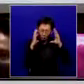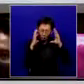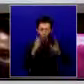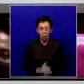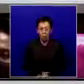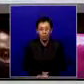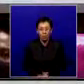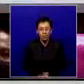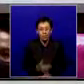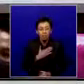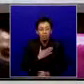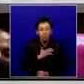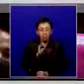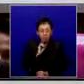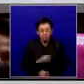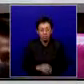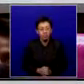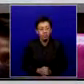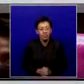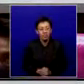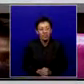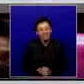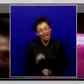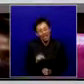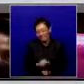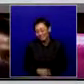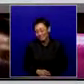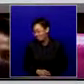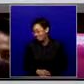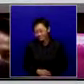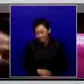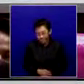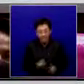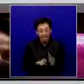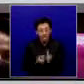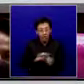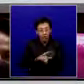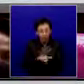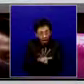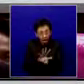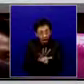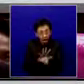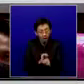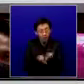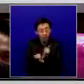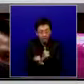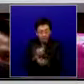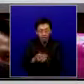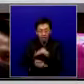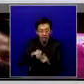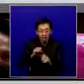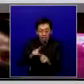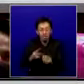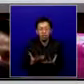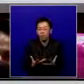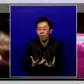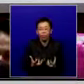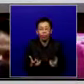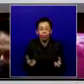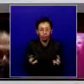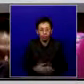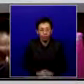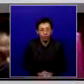ค่นี้ผมจะบอกให้นะครับมันไม่ใช่ท่านปราบโควิดได้ภายใต้เศรษฐกิจพังพินาศนะ